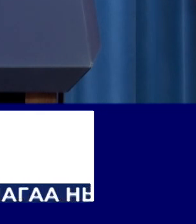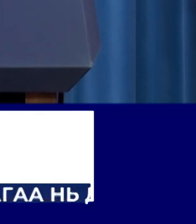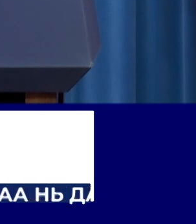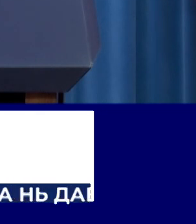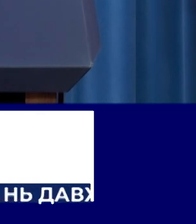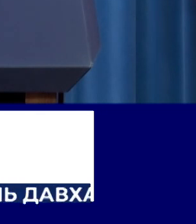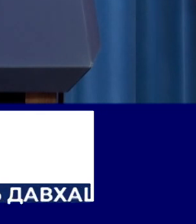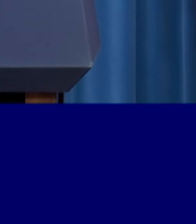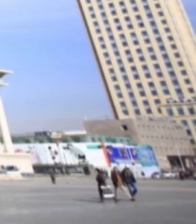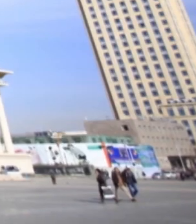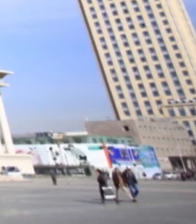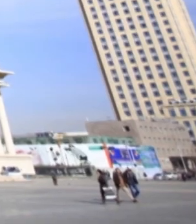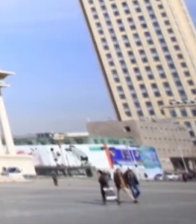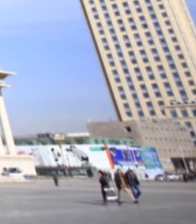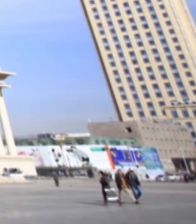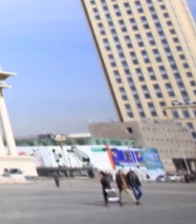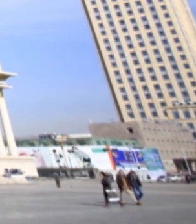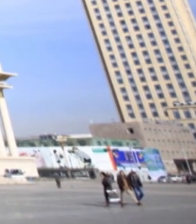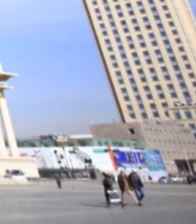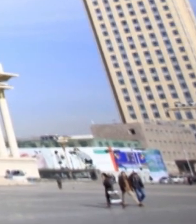оруулж батлууллаа.